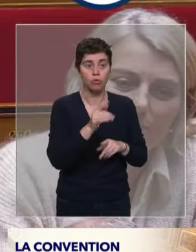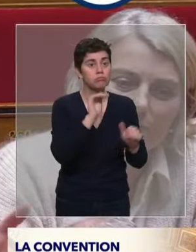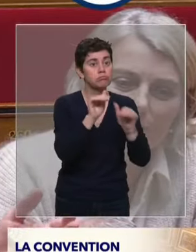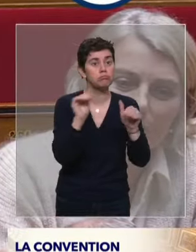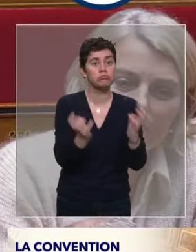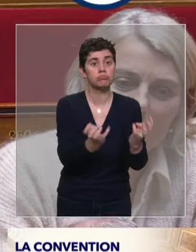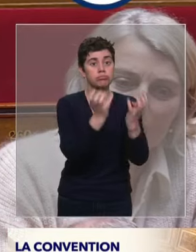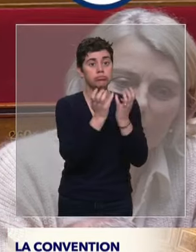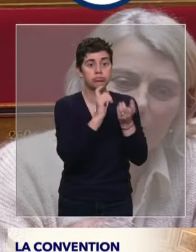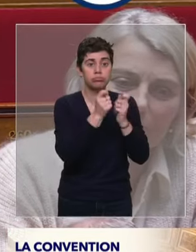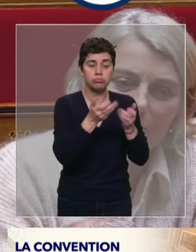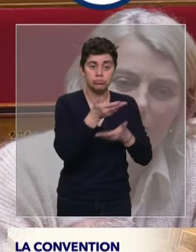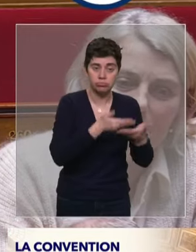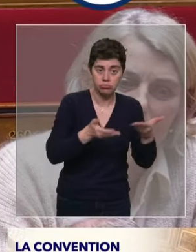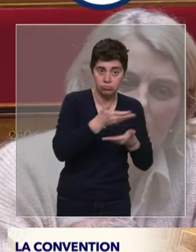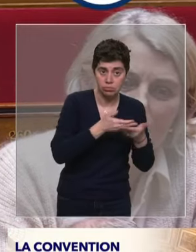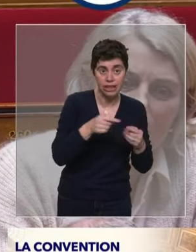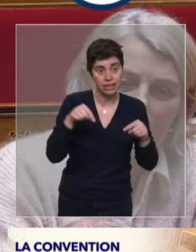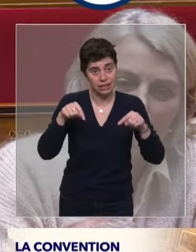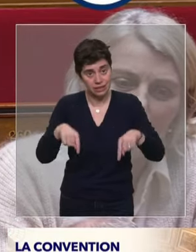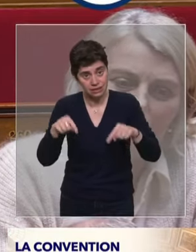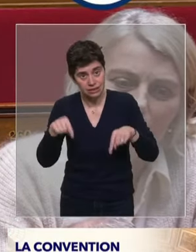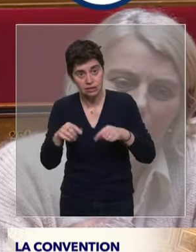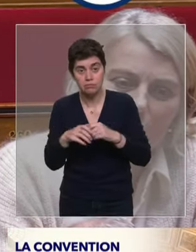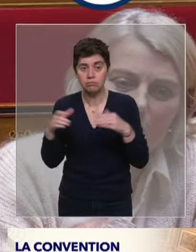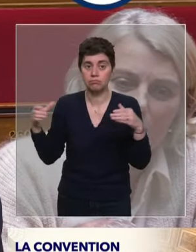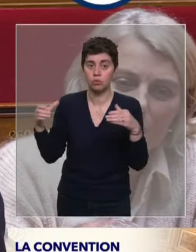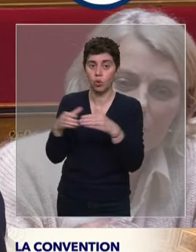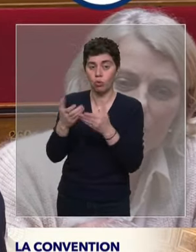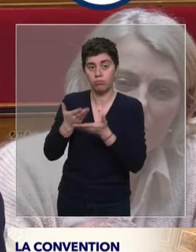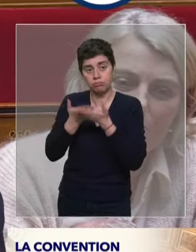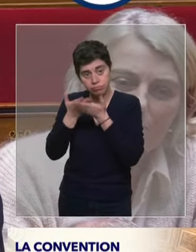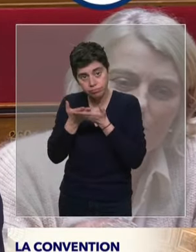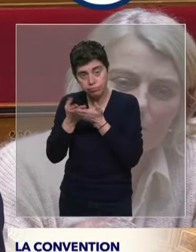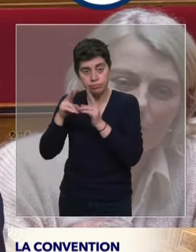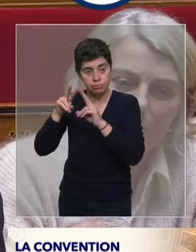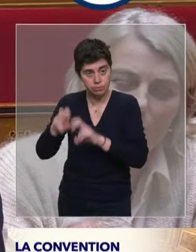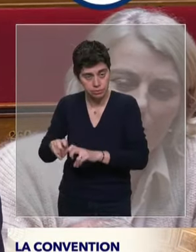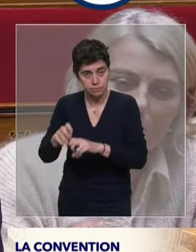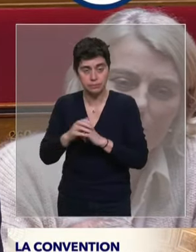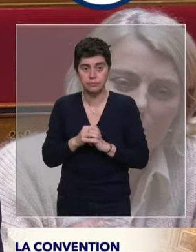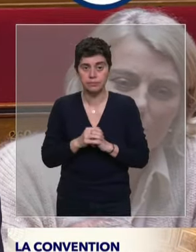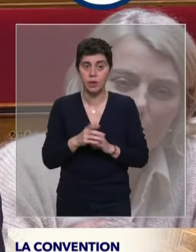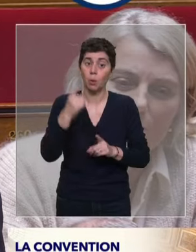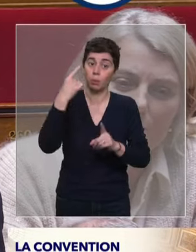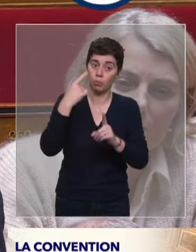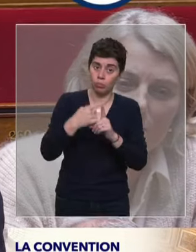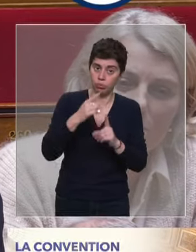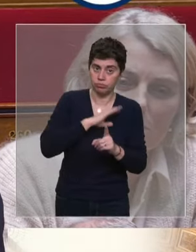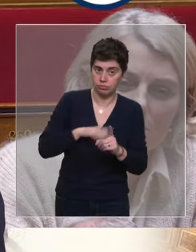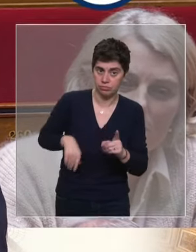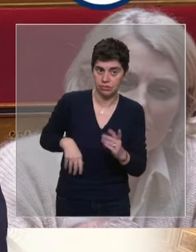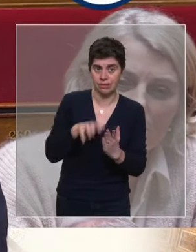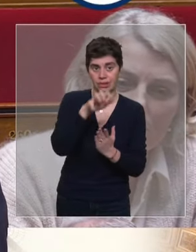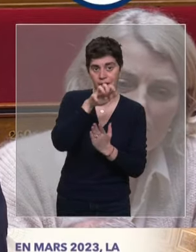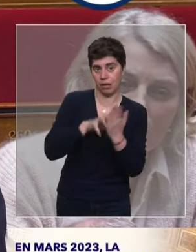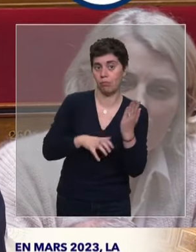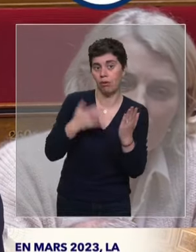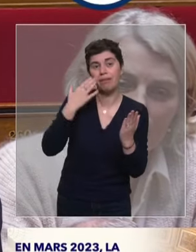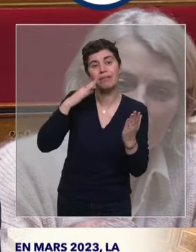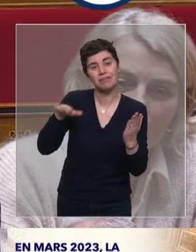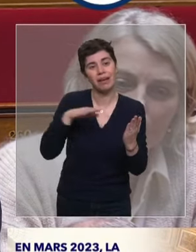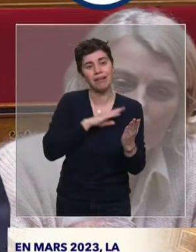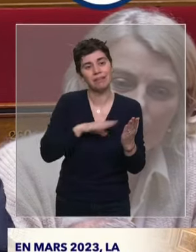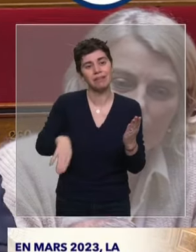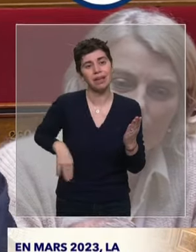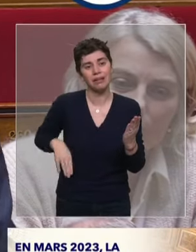groupe d'études conduit par Olivier Falorni et un rapport évaluant la loi Claeys-Leonetti, la dernière en